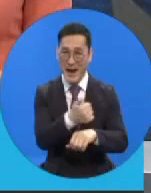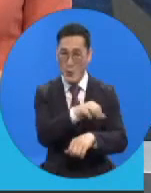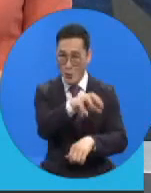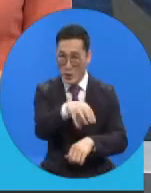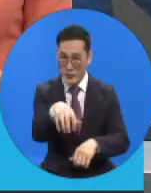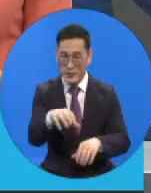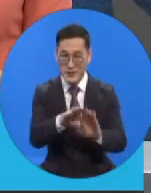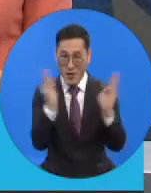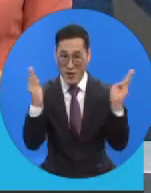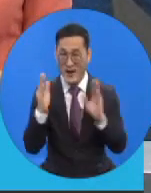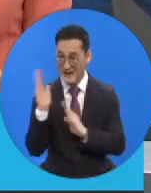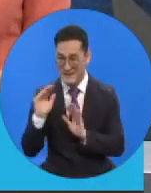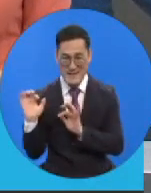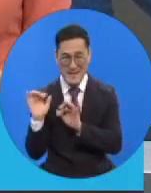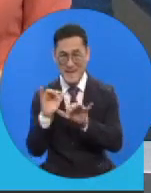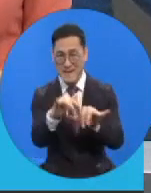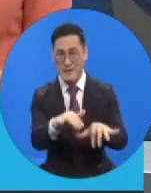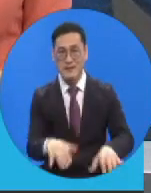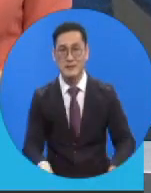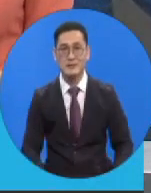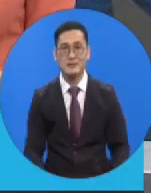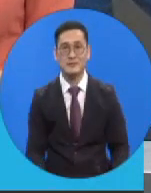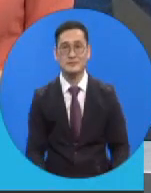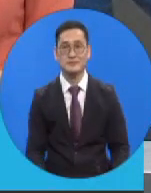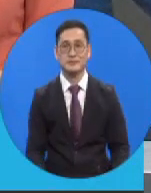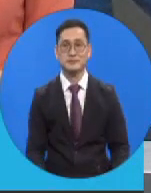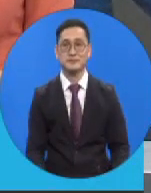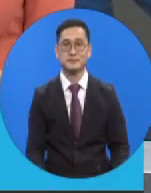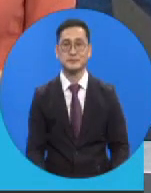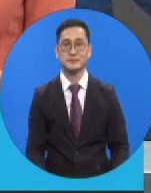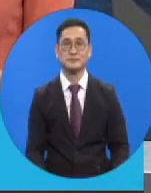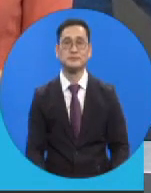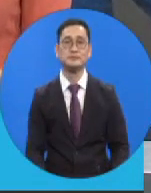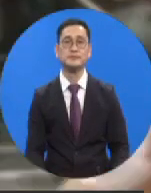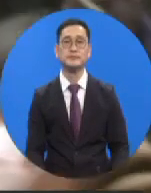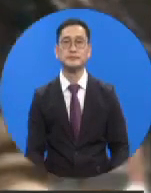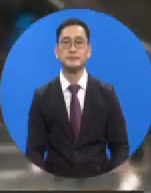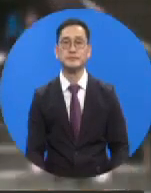학생들이 몰려들었습니다. 김민곤 기자가 현장에 다녀왔습니다.